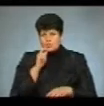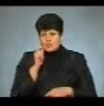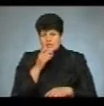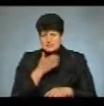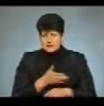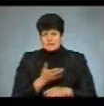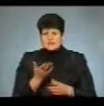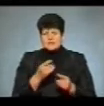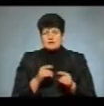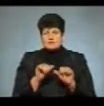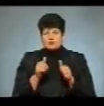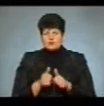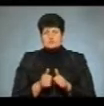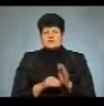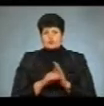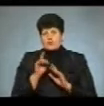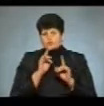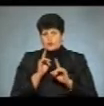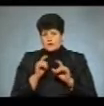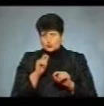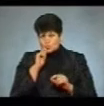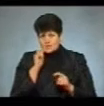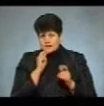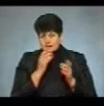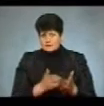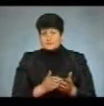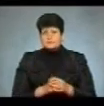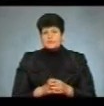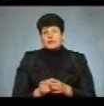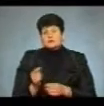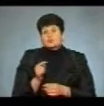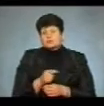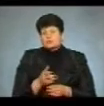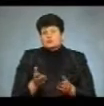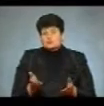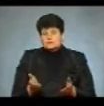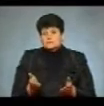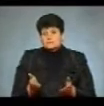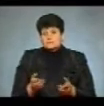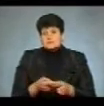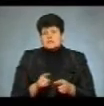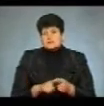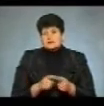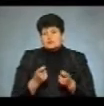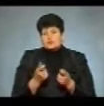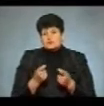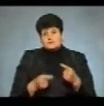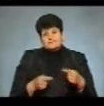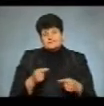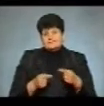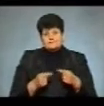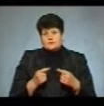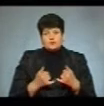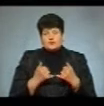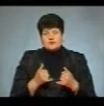який, відповідно, формується складом Верховної Ради України. Ось, тому, відповідно, це трошки вступає в суперечність з